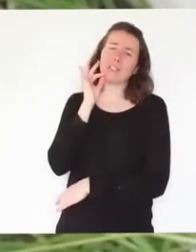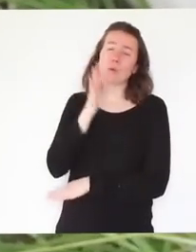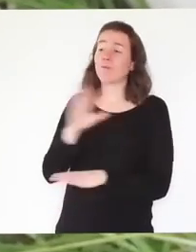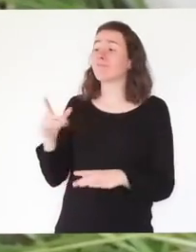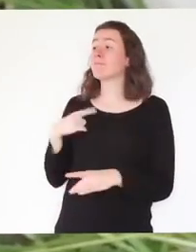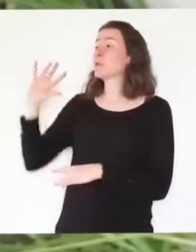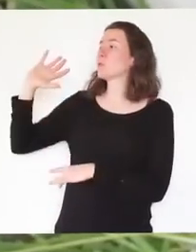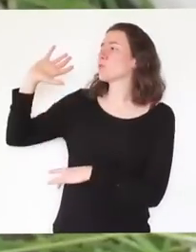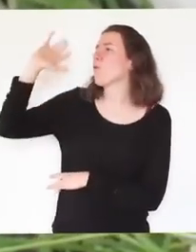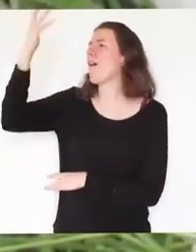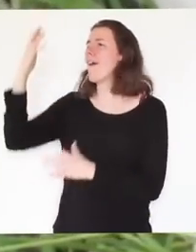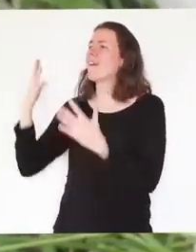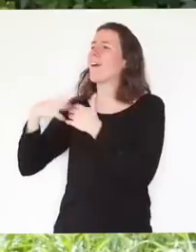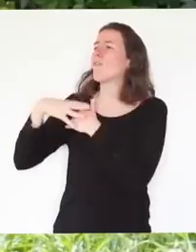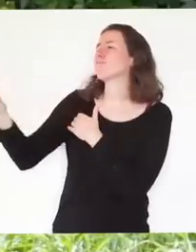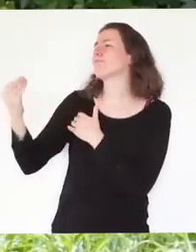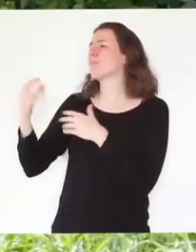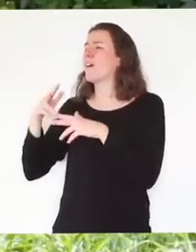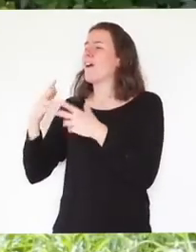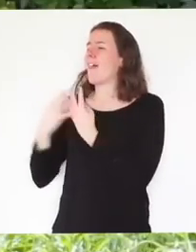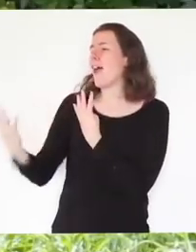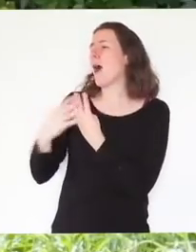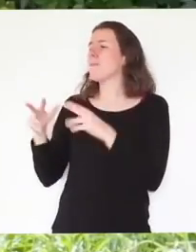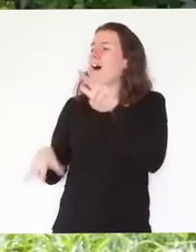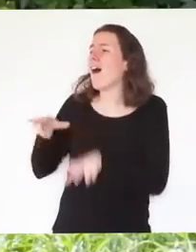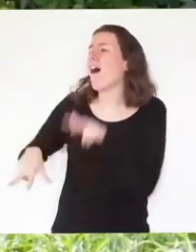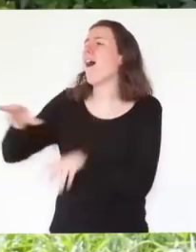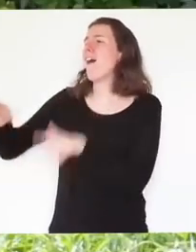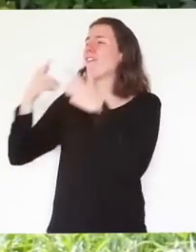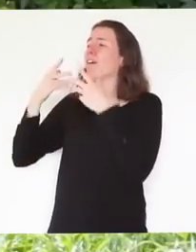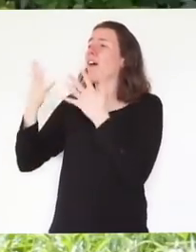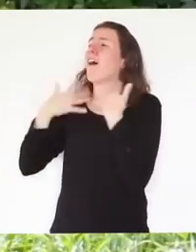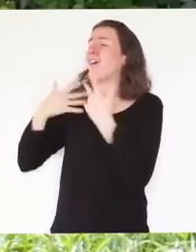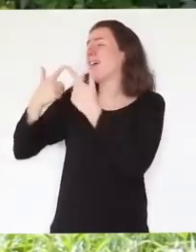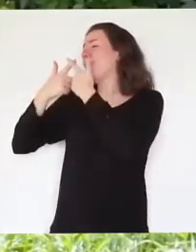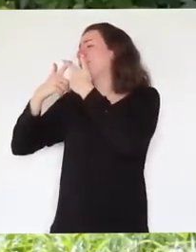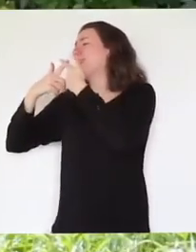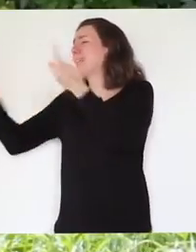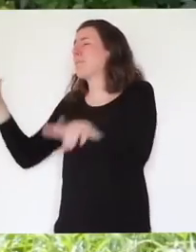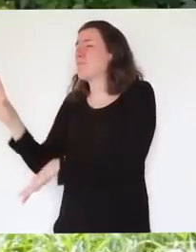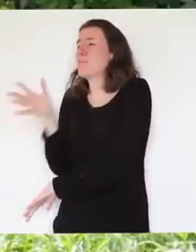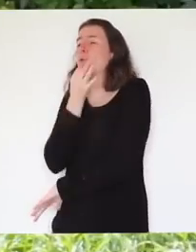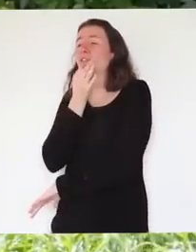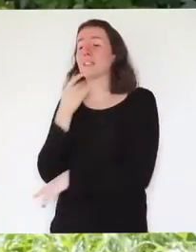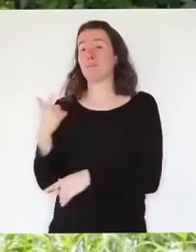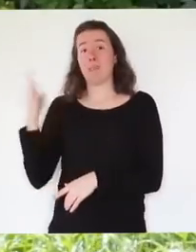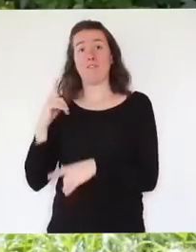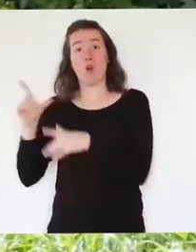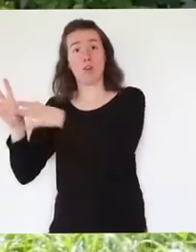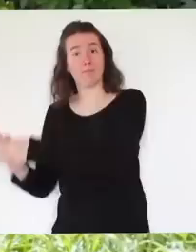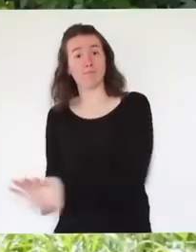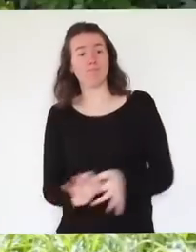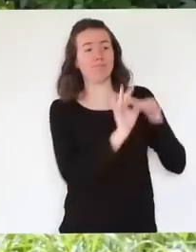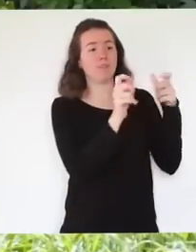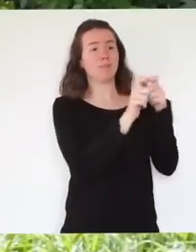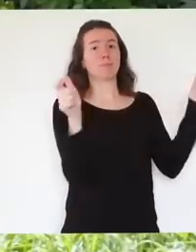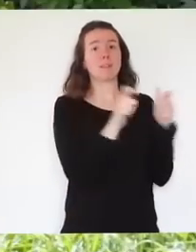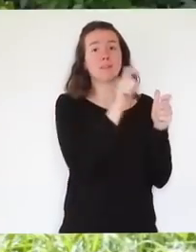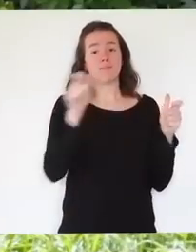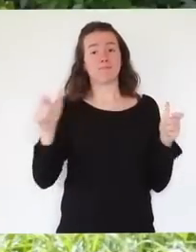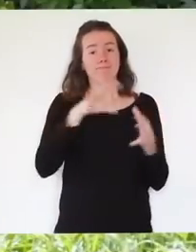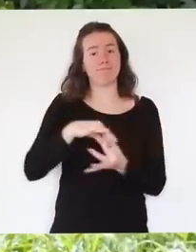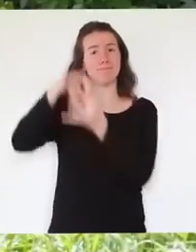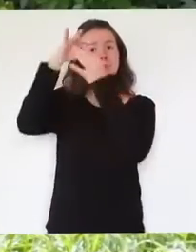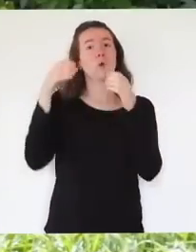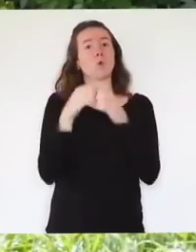profitent de l'herbe, du soleil, du grand air. Ils vivent leur vie de poulet en liberté. Ils ont été sauvés d'un élevage industriel sous contrat avec le groupe Doux.